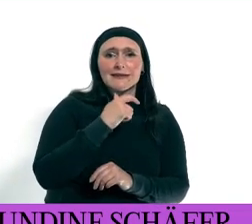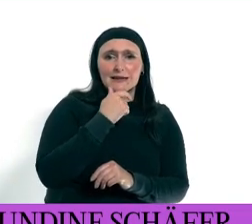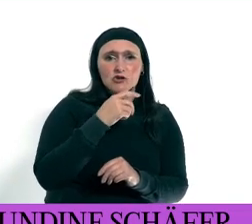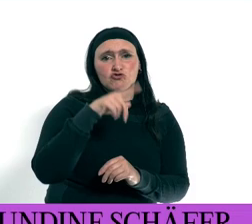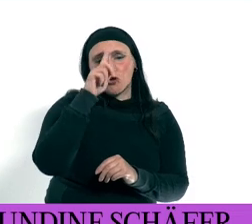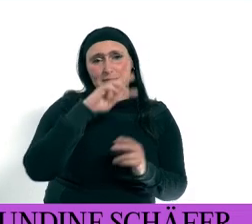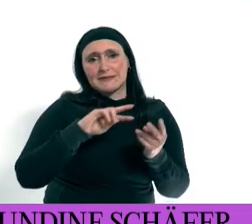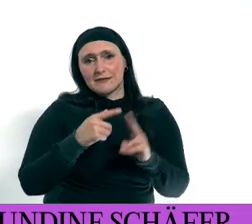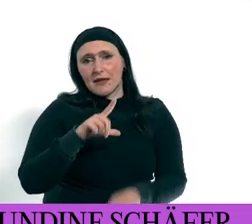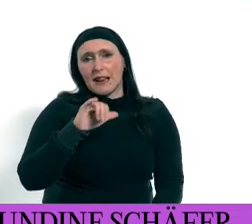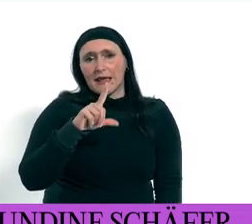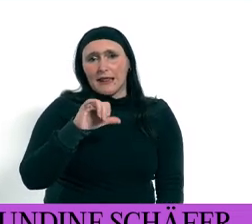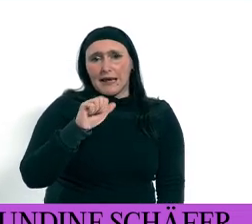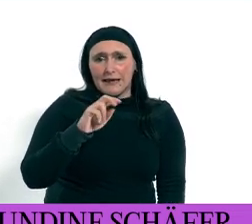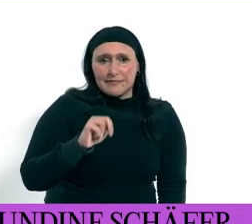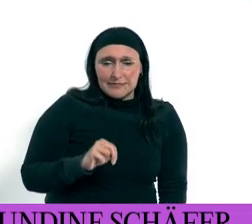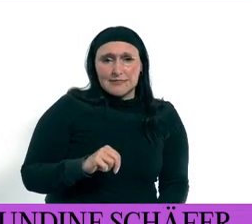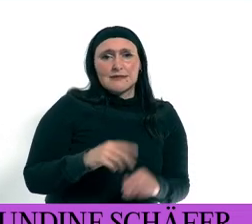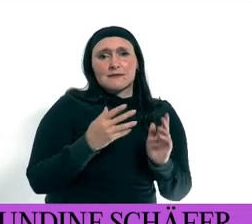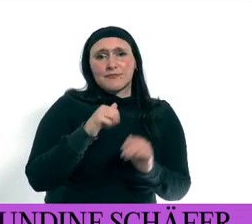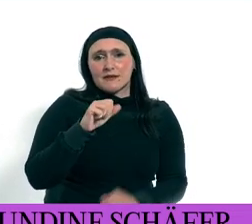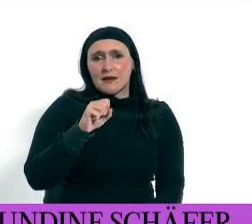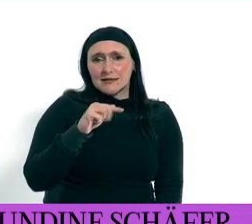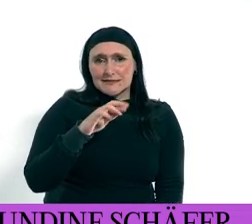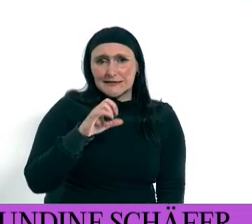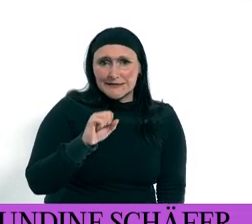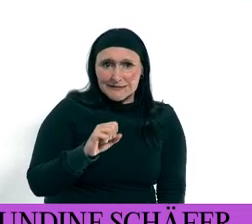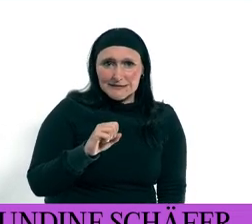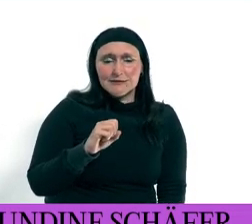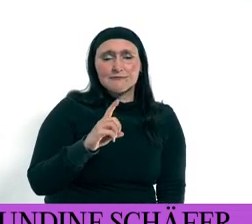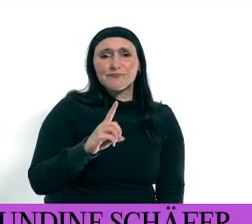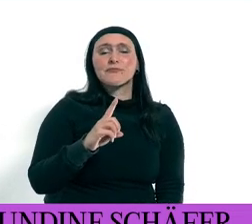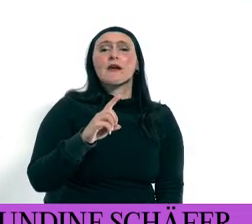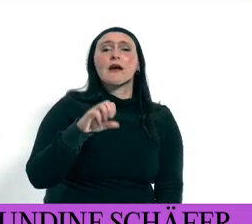Englisch-Deutsch simultan, was sicherlich nicht einfach ist.